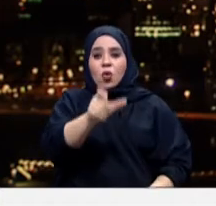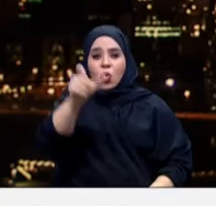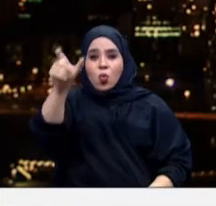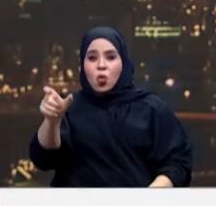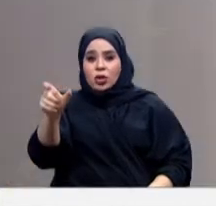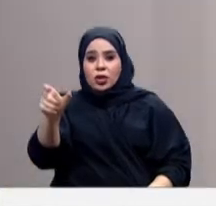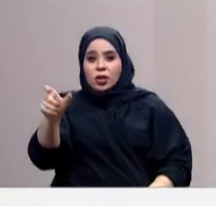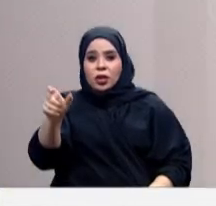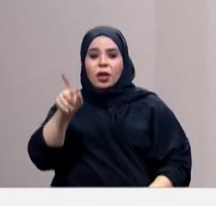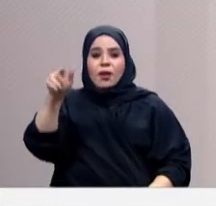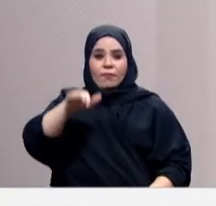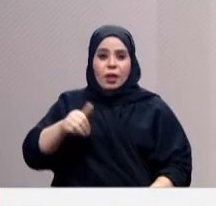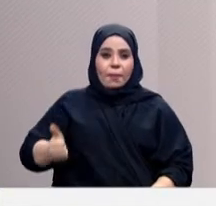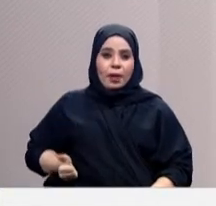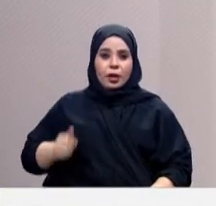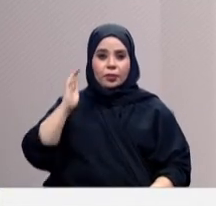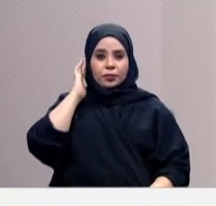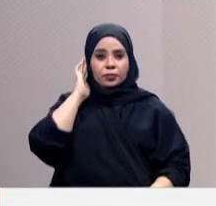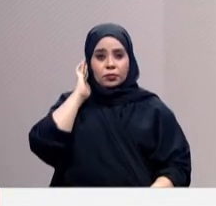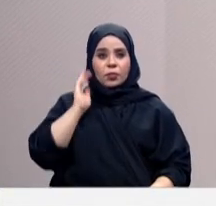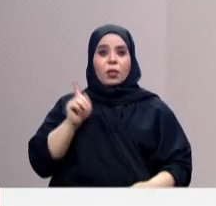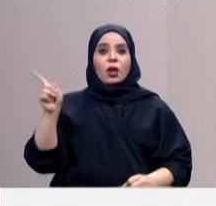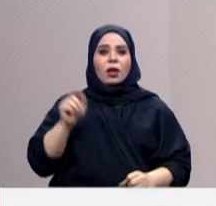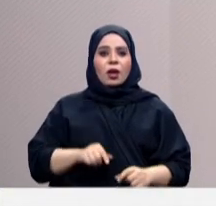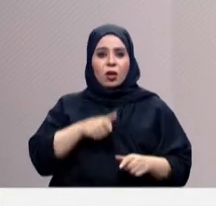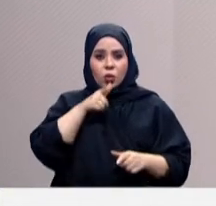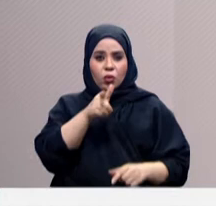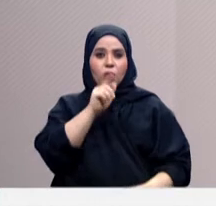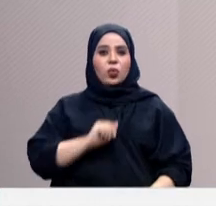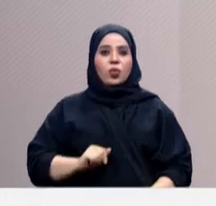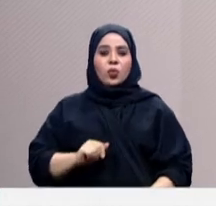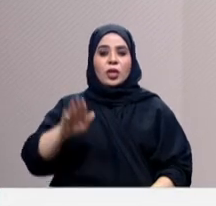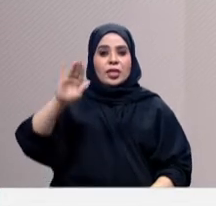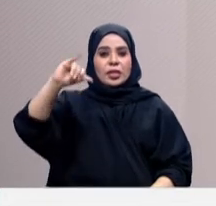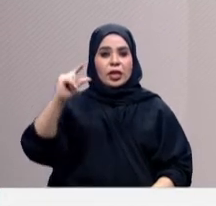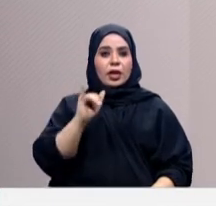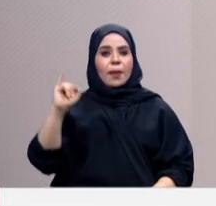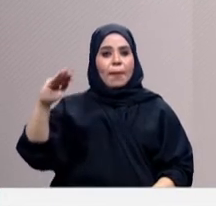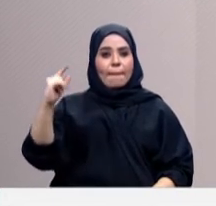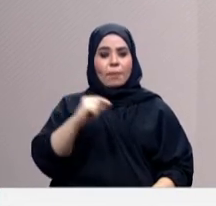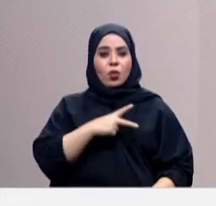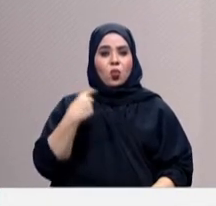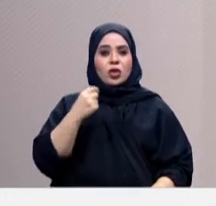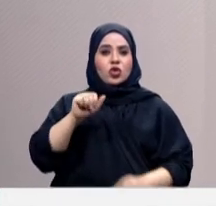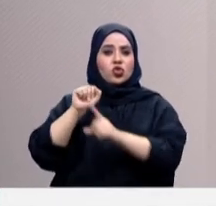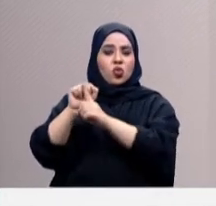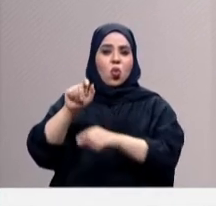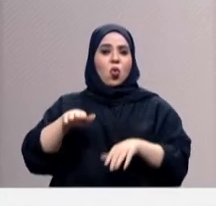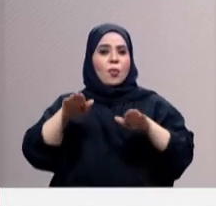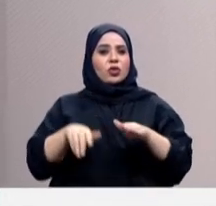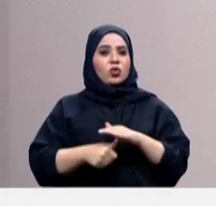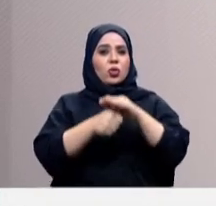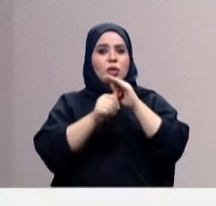المواطنين والمقيمين بمملكة البحرين. بهذه المناسبة أعرب السيد محمد بن إبراهيم المطوع وزير شؤون مجلس الوزراء عن